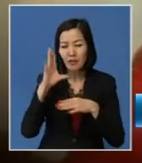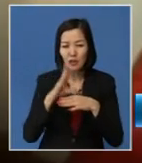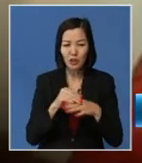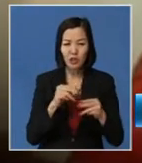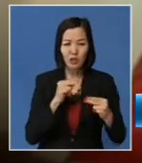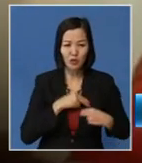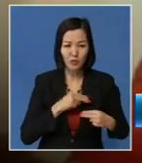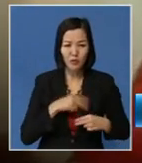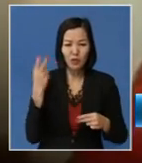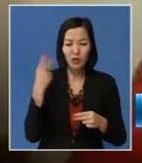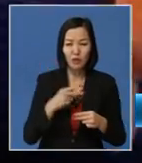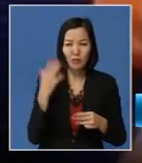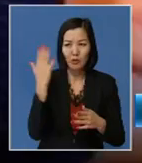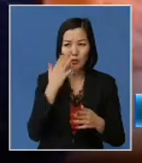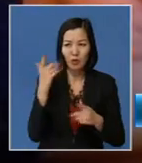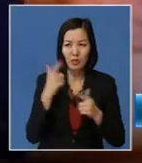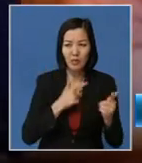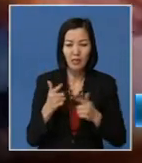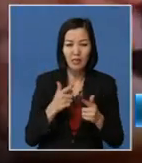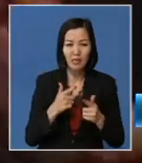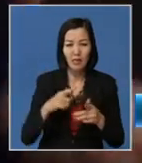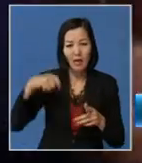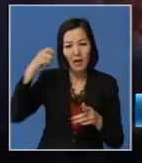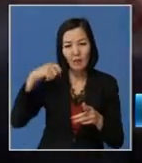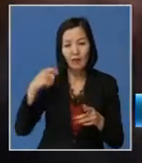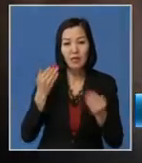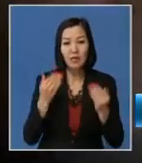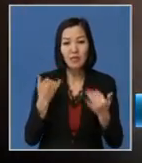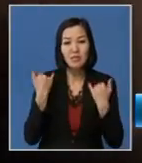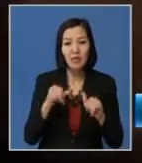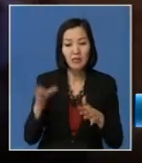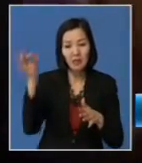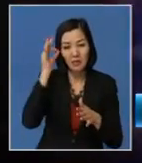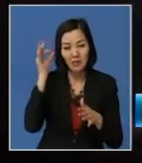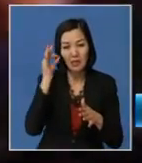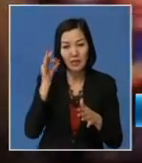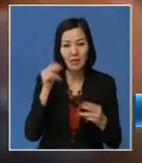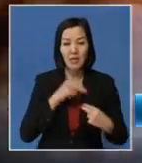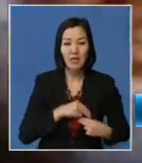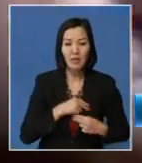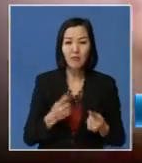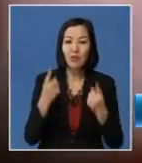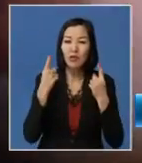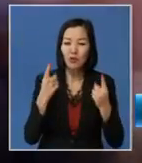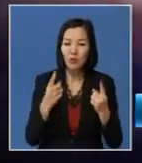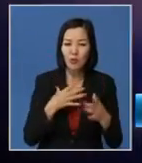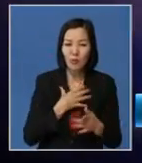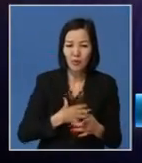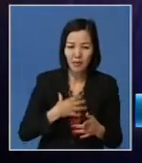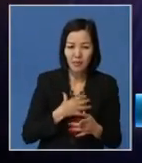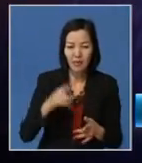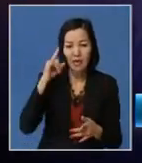дейін 20-дан аса сюжет түсіретіндігін операторлар әлі күнге таңдана еске алады. Еңбегі ақталды да. Ол